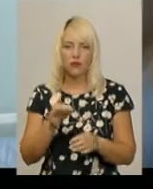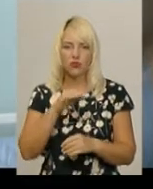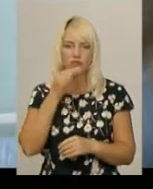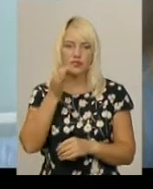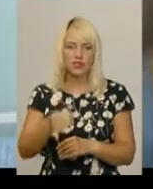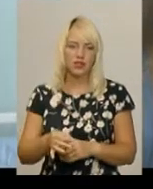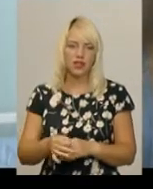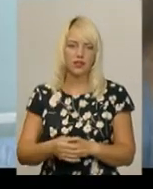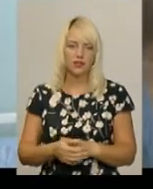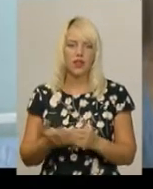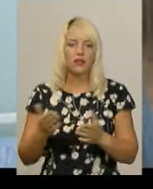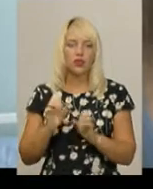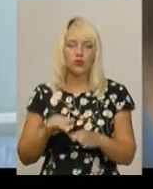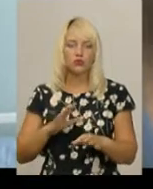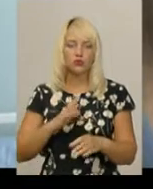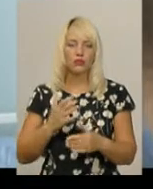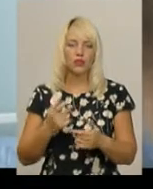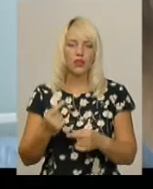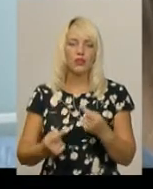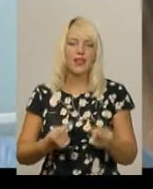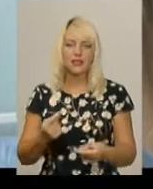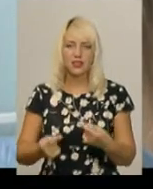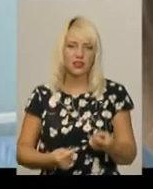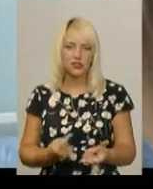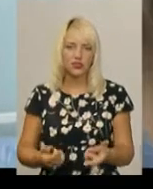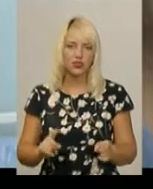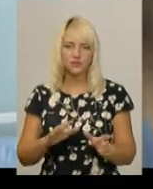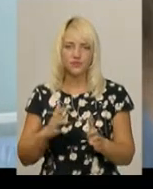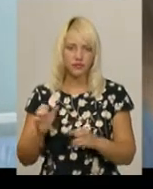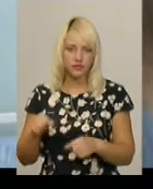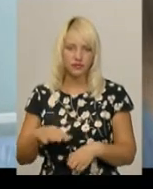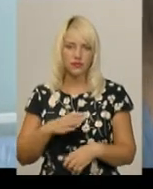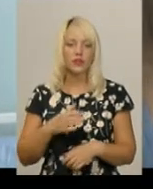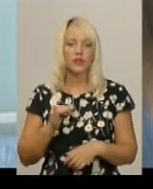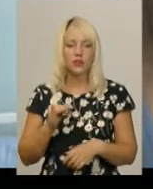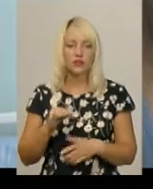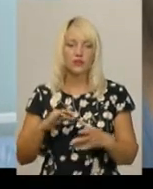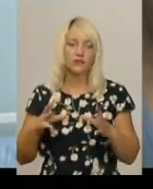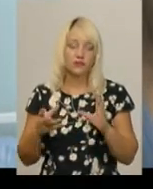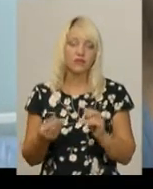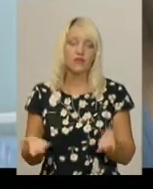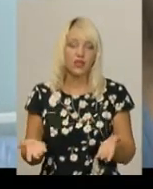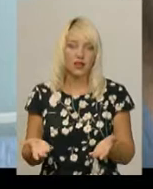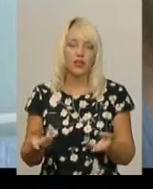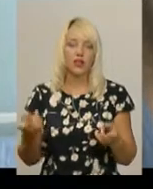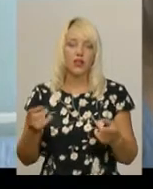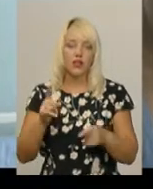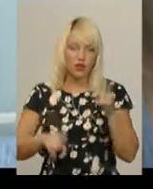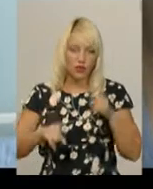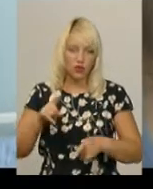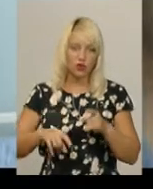які можуть бути наслідки. Але все рівно інколи вони